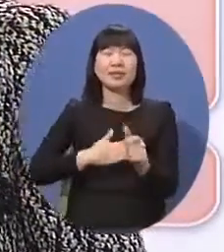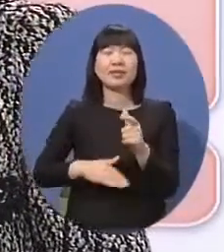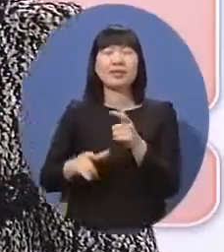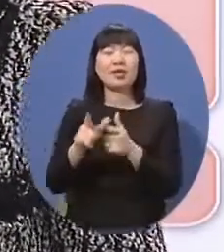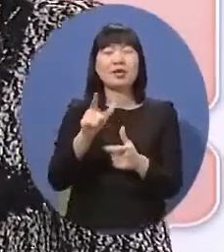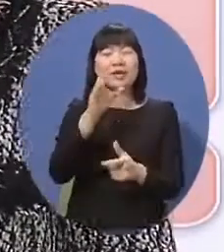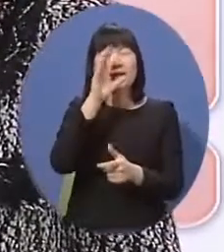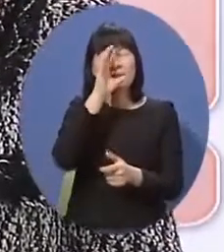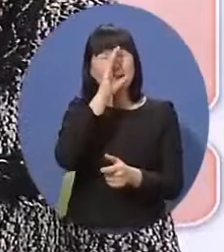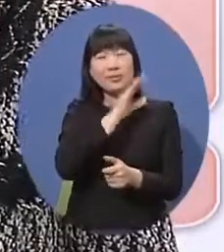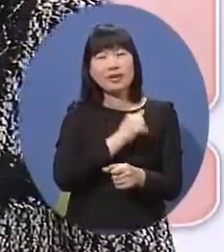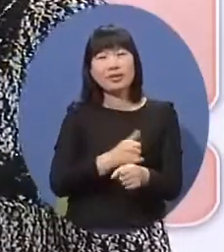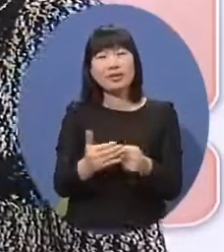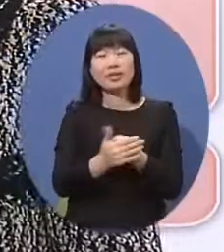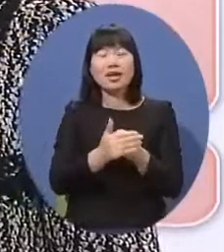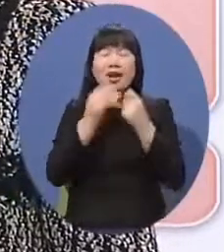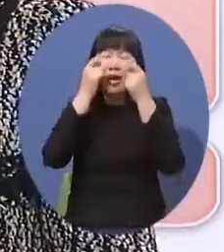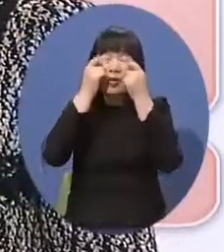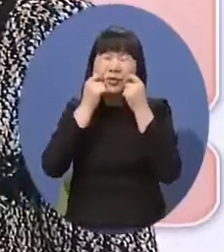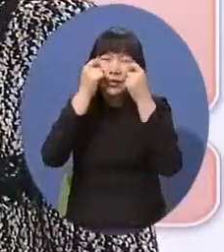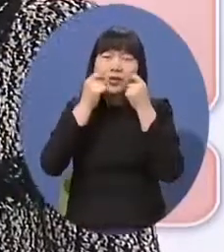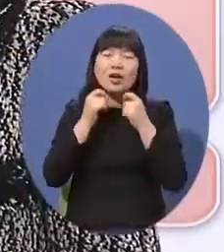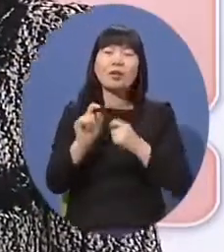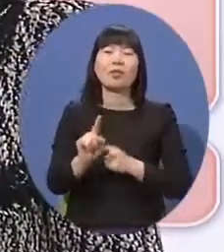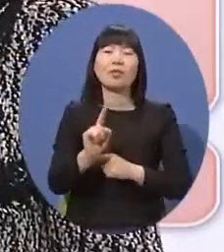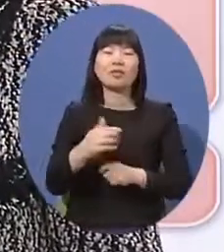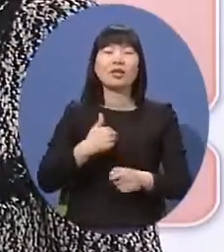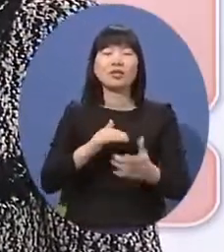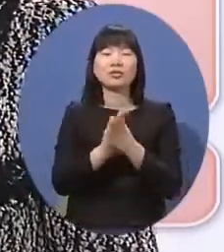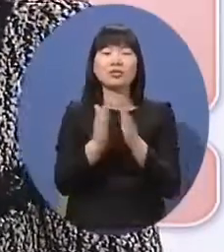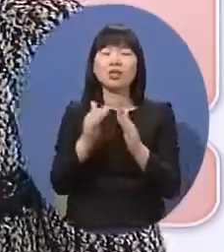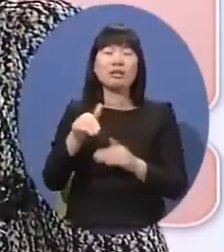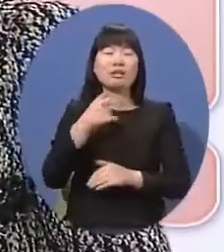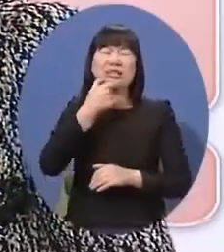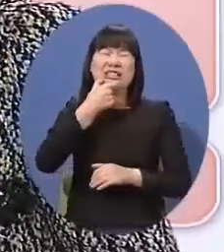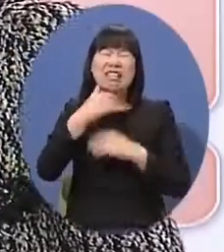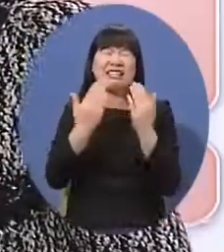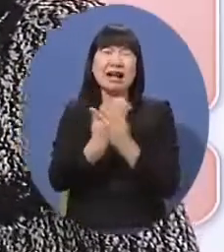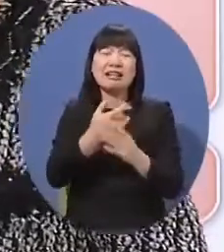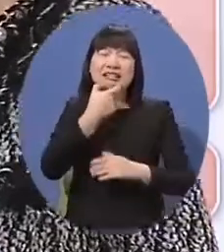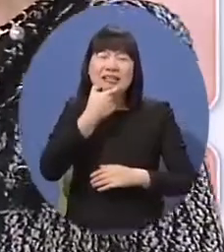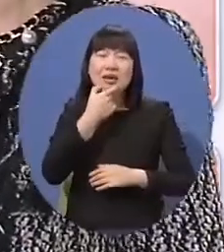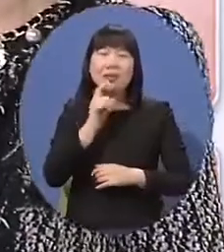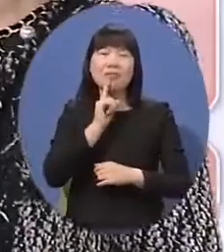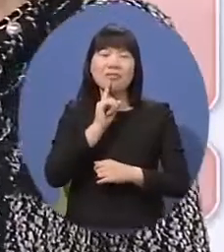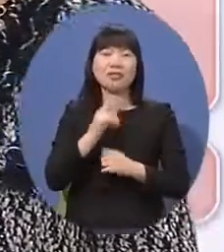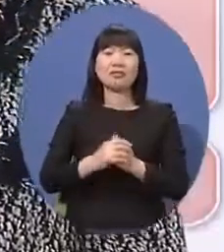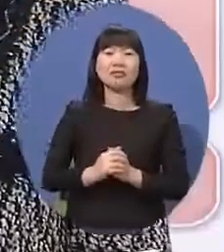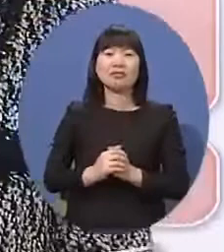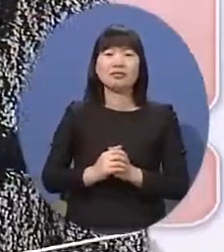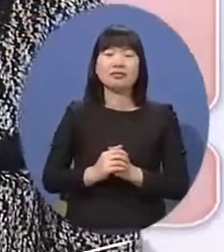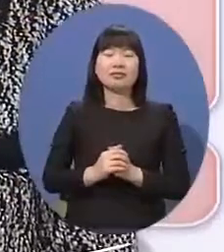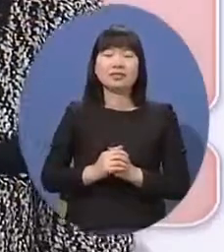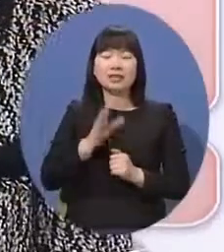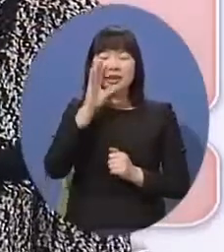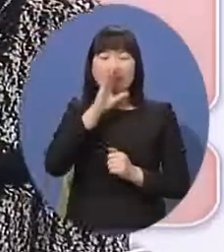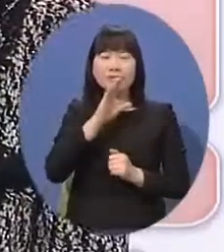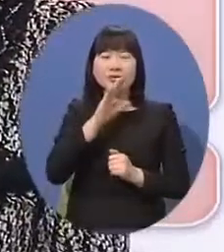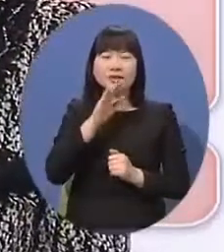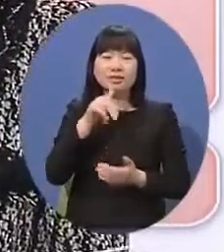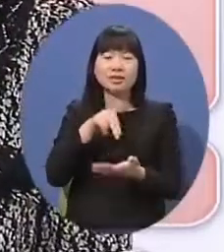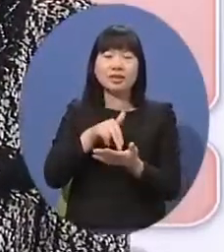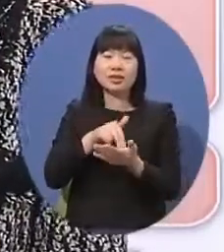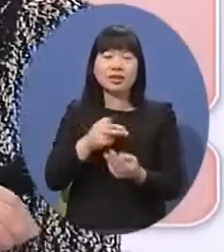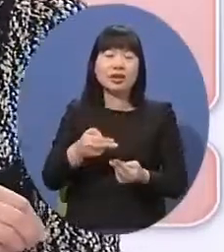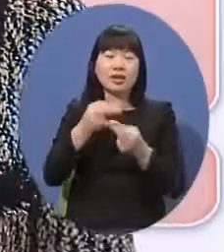점점 더 나빠져갖고 막 울면서 뭐냐, 나 유치원 안 갈 거야, 다 싫어. 이렇게 돼요. 그래서 이 아이들이 안 좋은 쪽으로